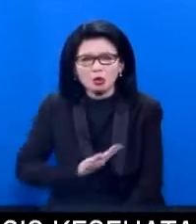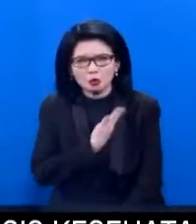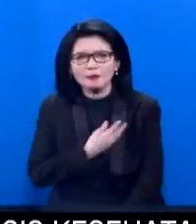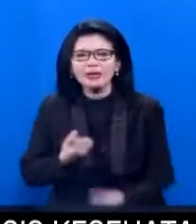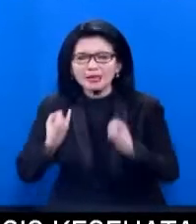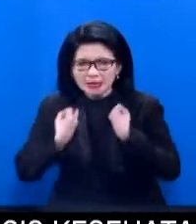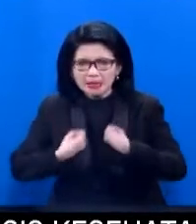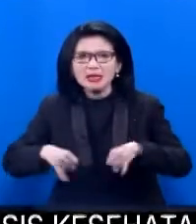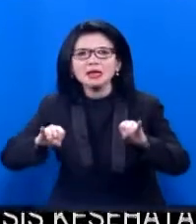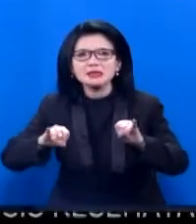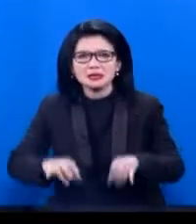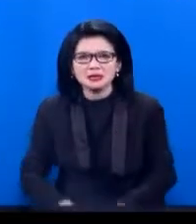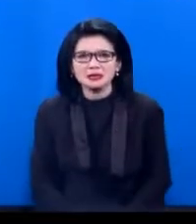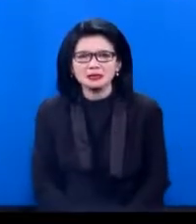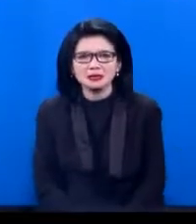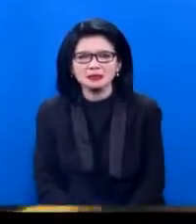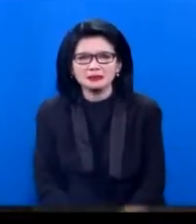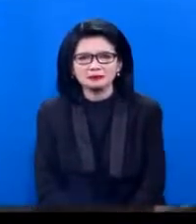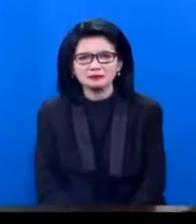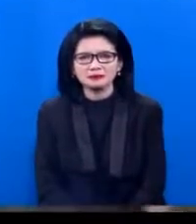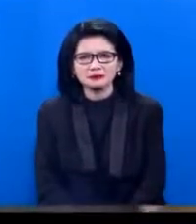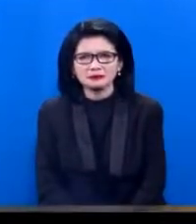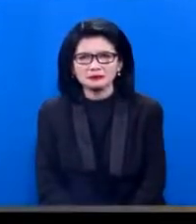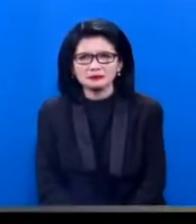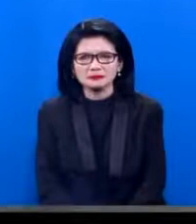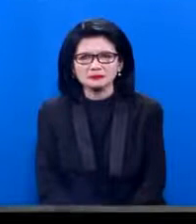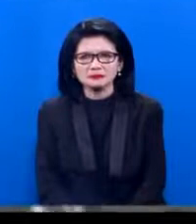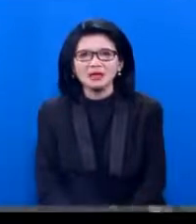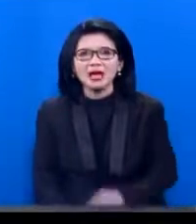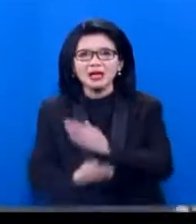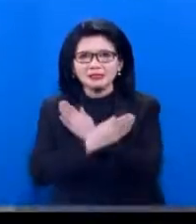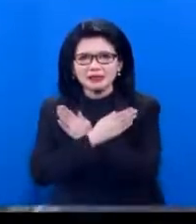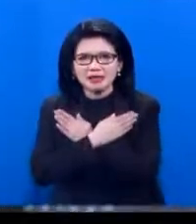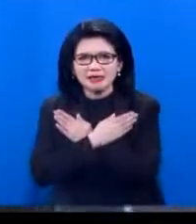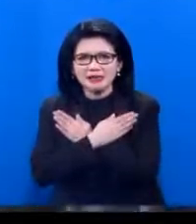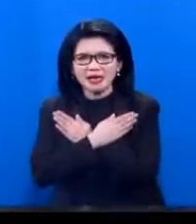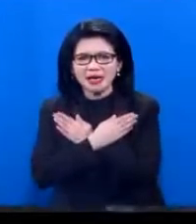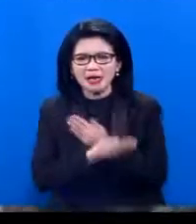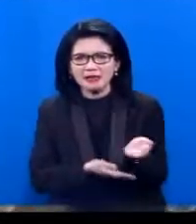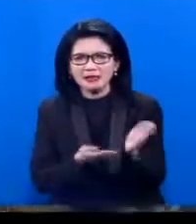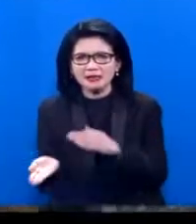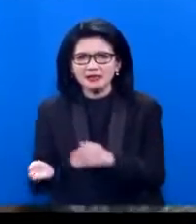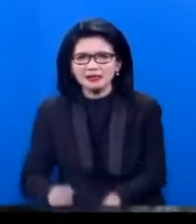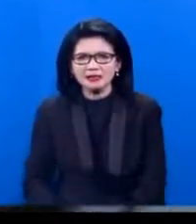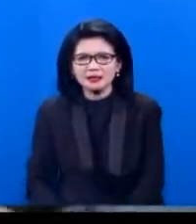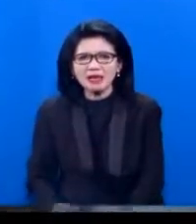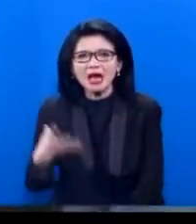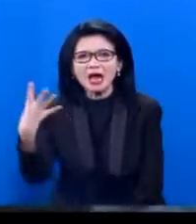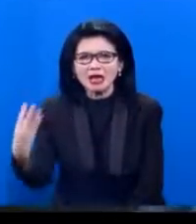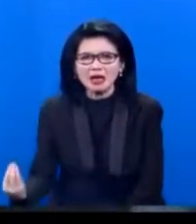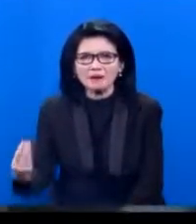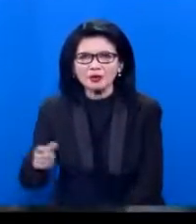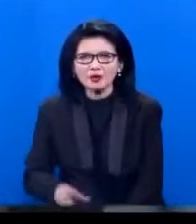mengikhlaskan kepergian korban Hai jenazah fathimah tiba di kampung halamannya di kawasan Desa